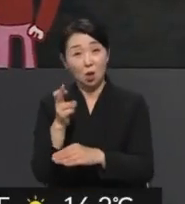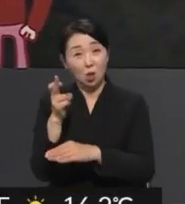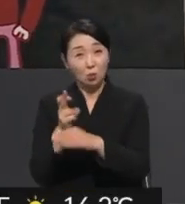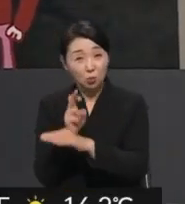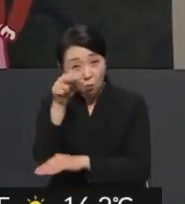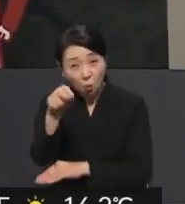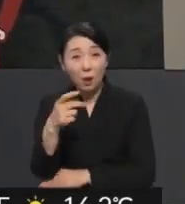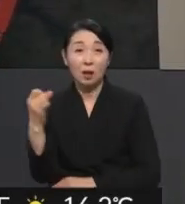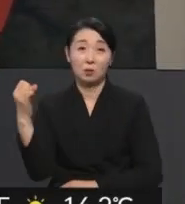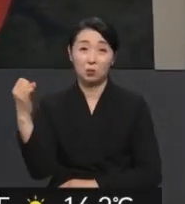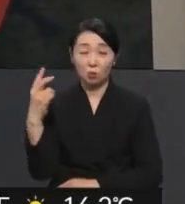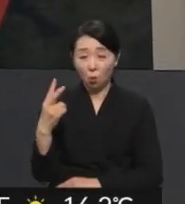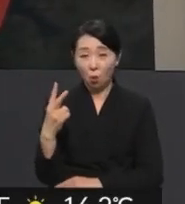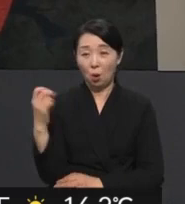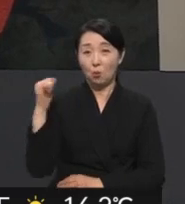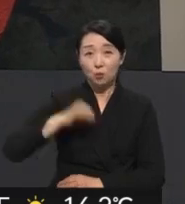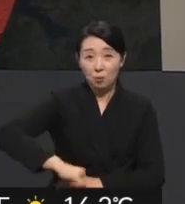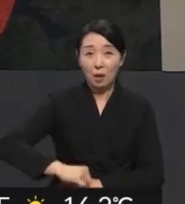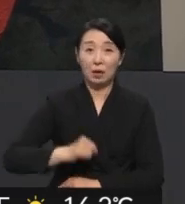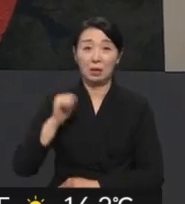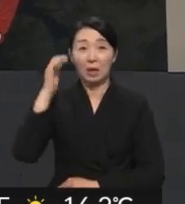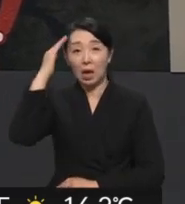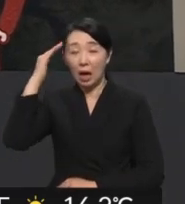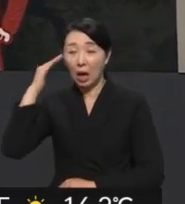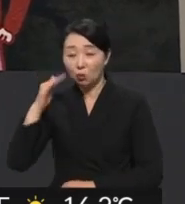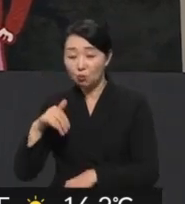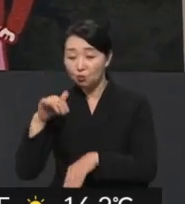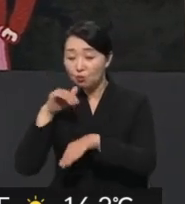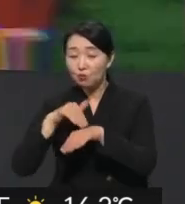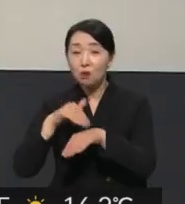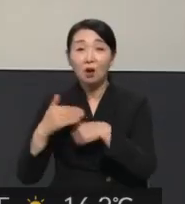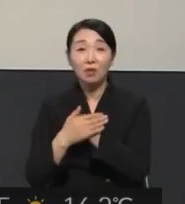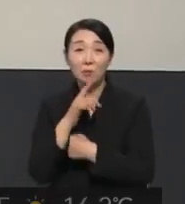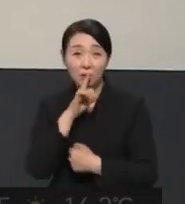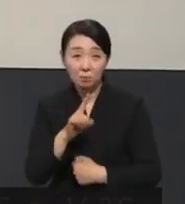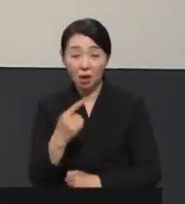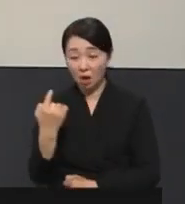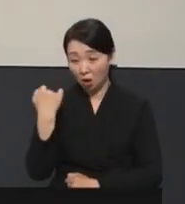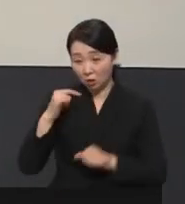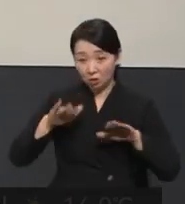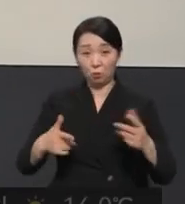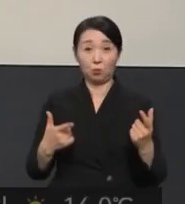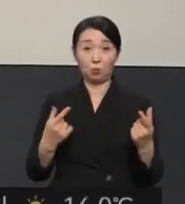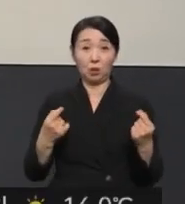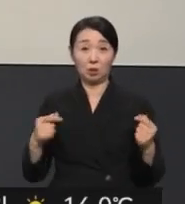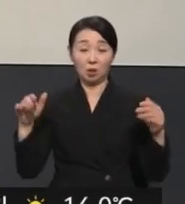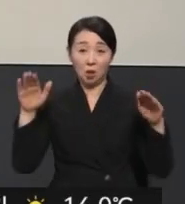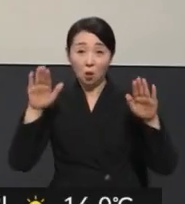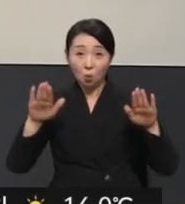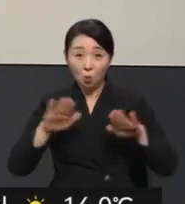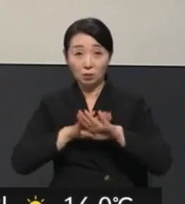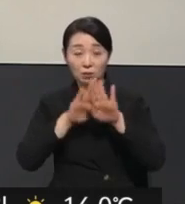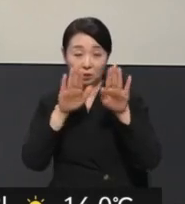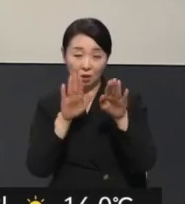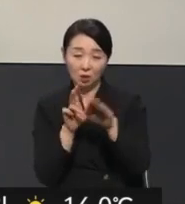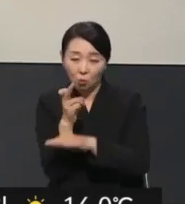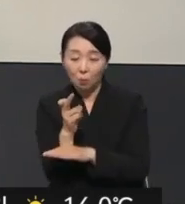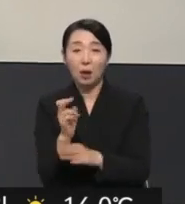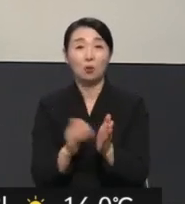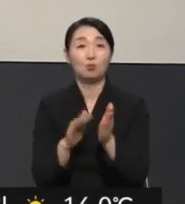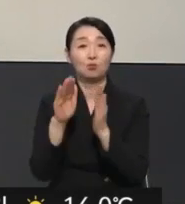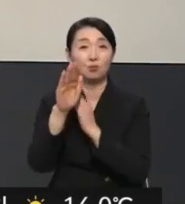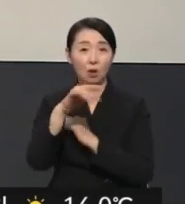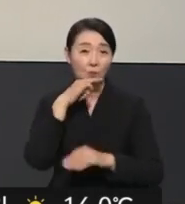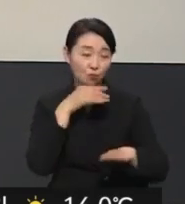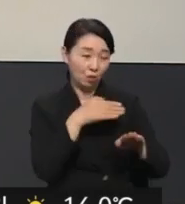남한 훈련 탓한다입니다. 어제와 오늘 도발도 마찬가지였습니다. 당장 오늘 낮 도발 직후에도 북한 총참모부는